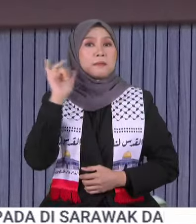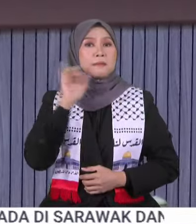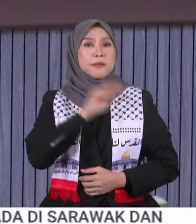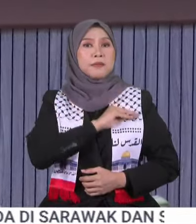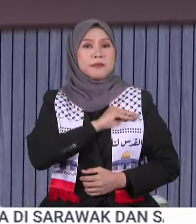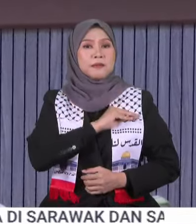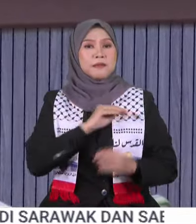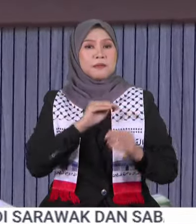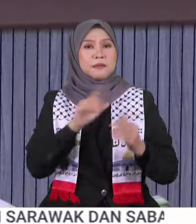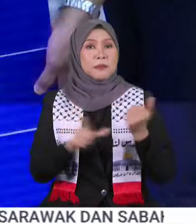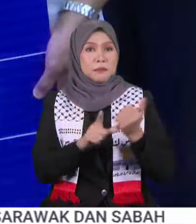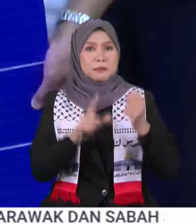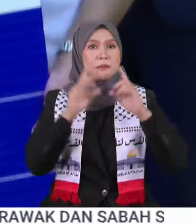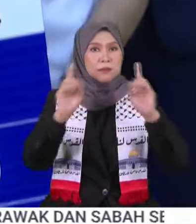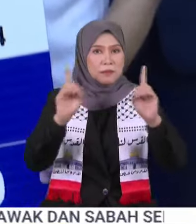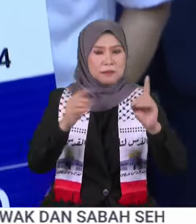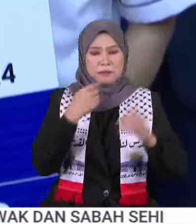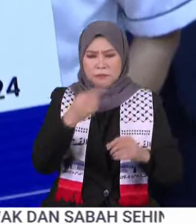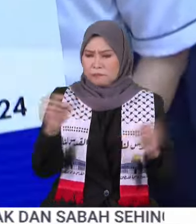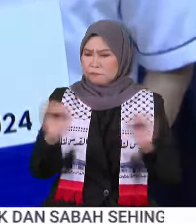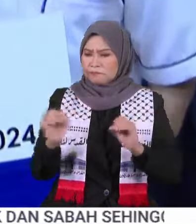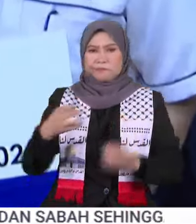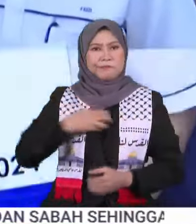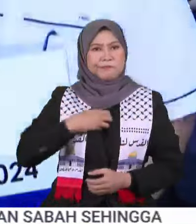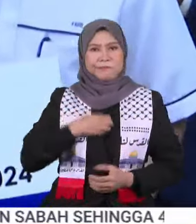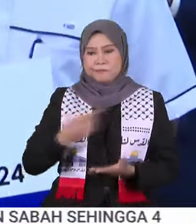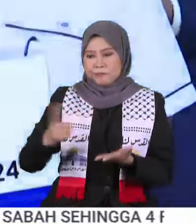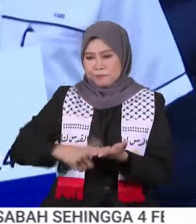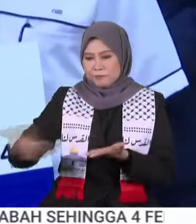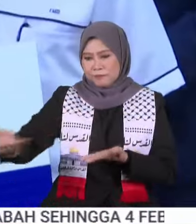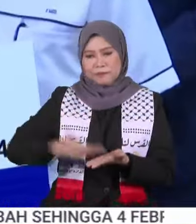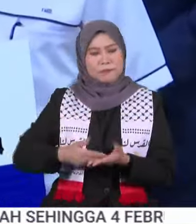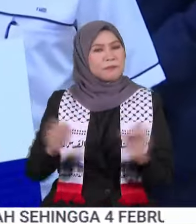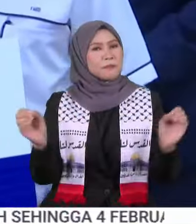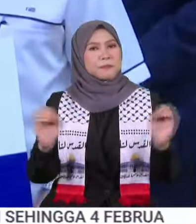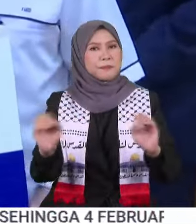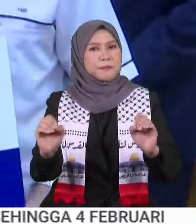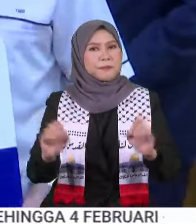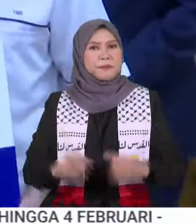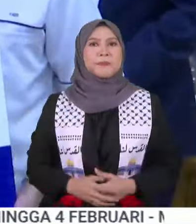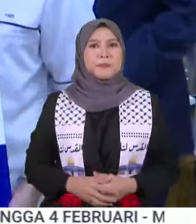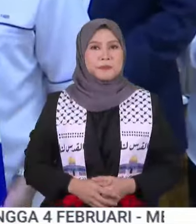Kah Wah memberitahu tiada sebarang aduan atau laporan diterima berhubung perkara itu.